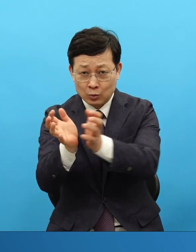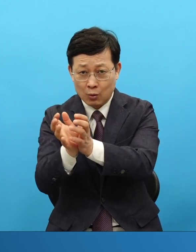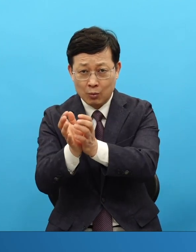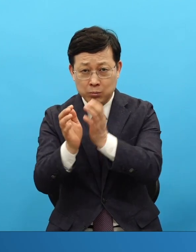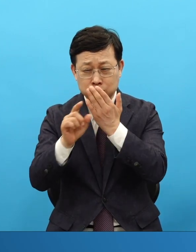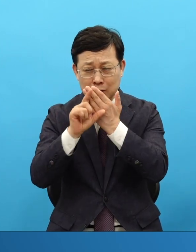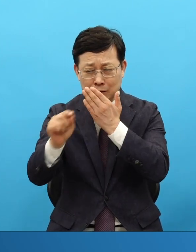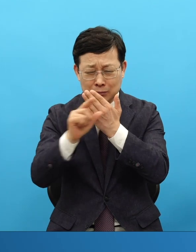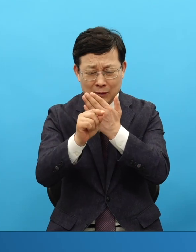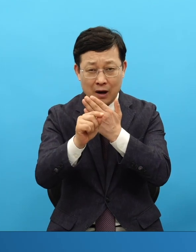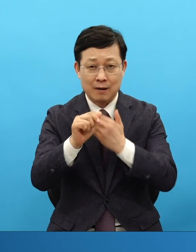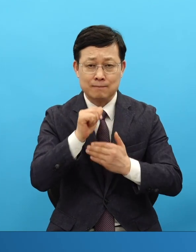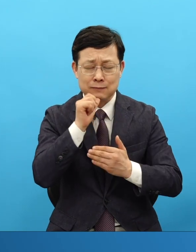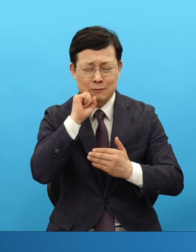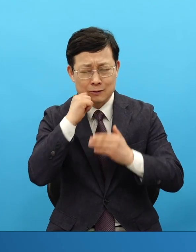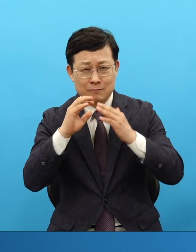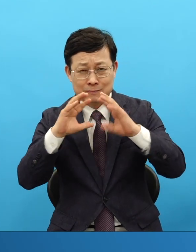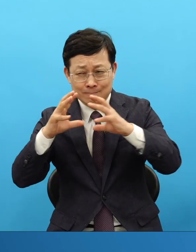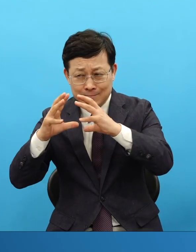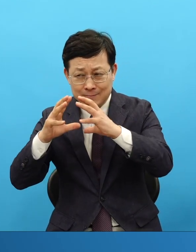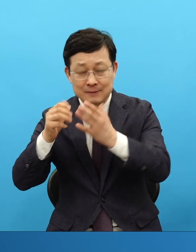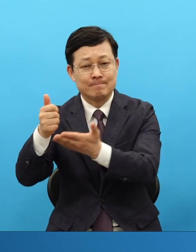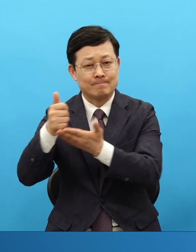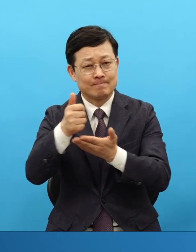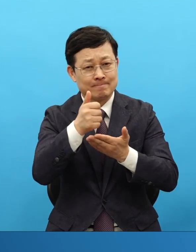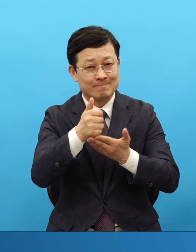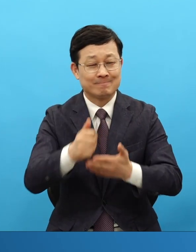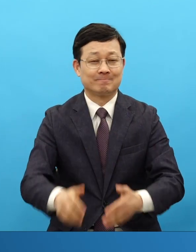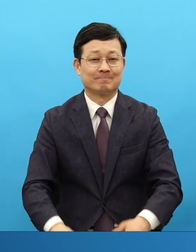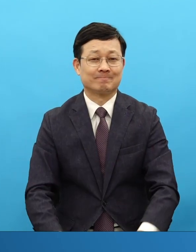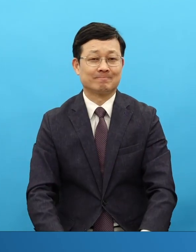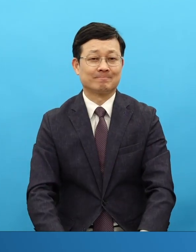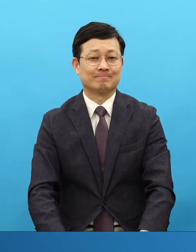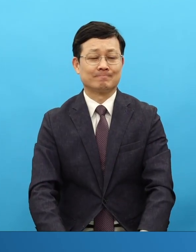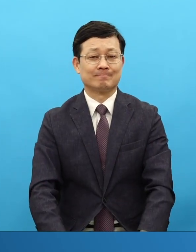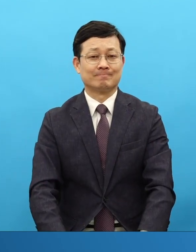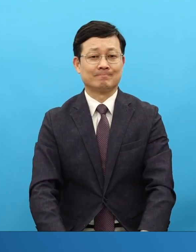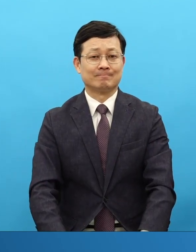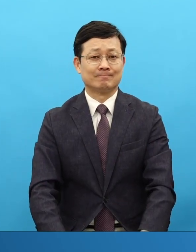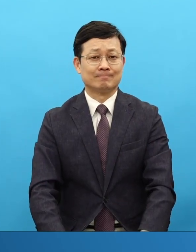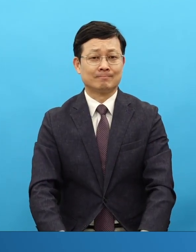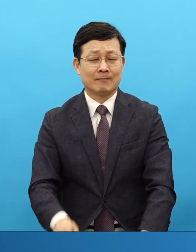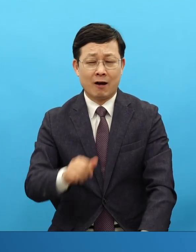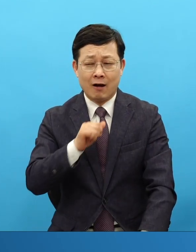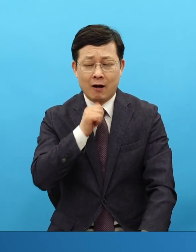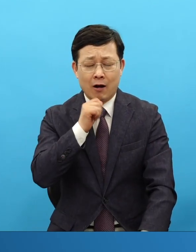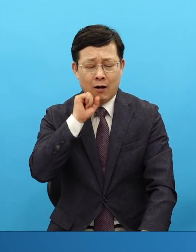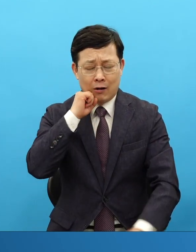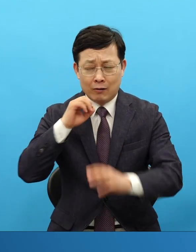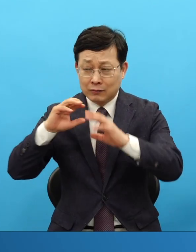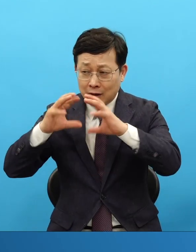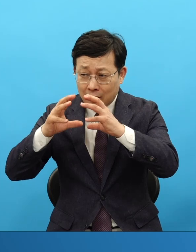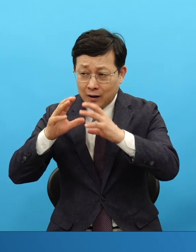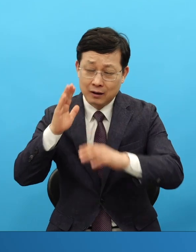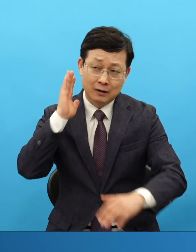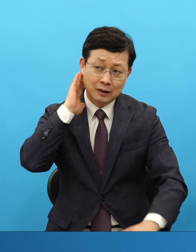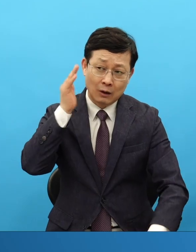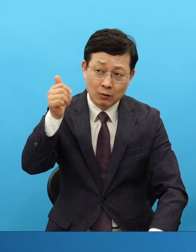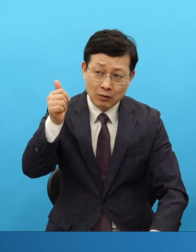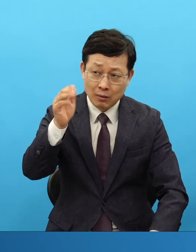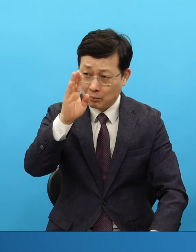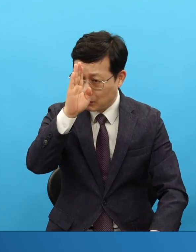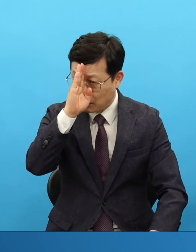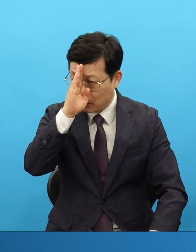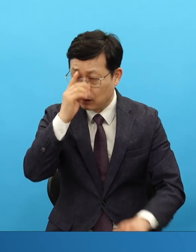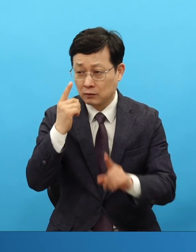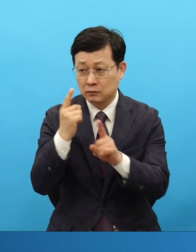the 5,000 tribes, they are in much hardship. 대통령이 아파도 치유해 줄 수 없는 그런 정도의 나라입니다.